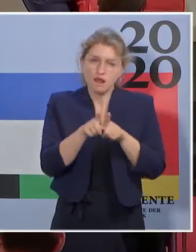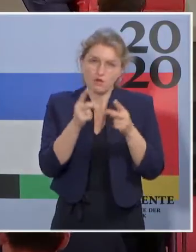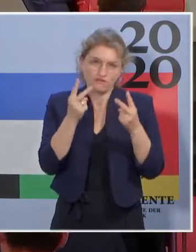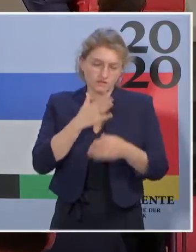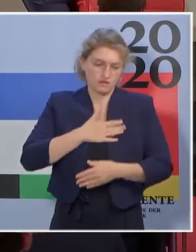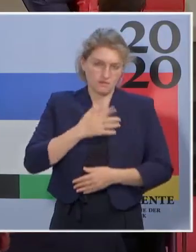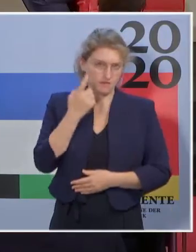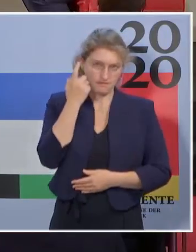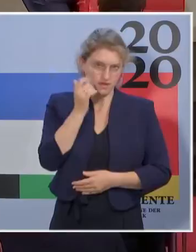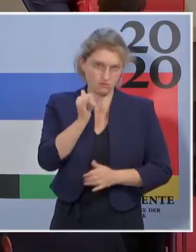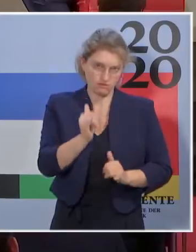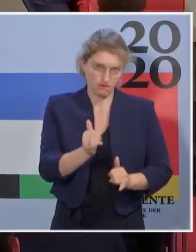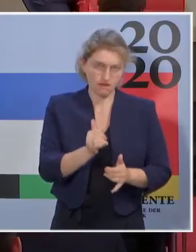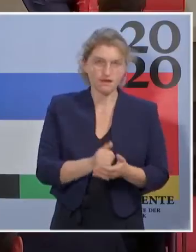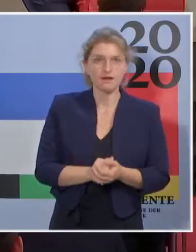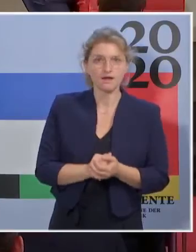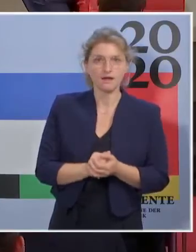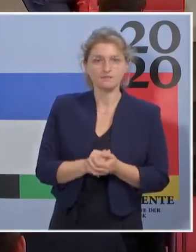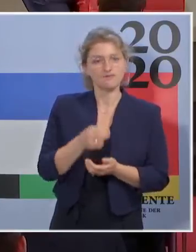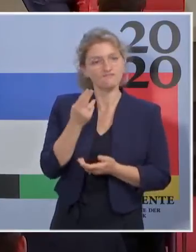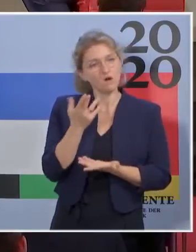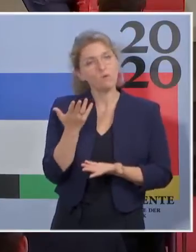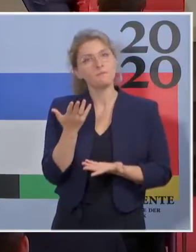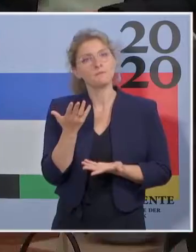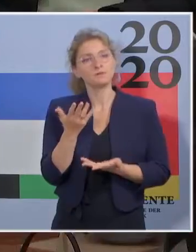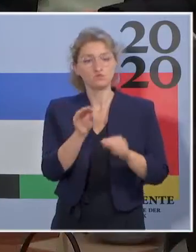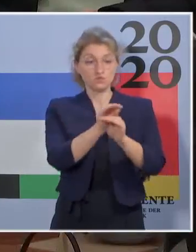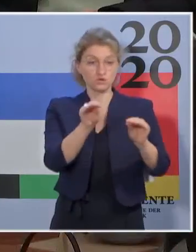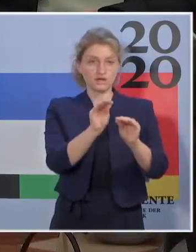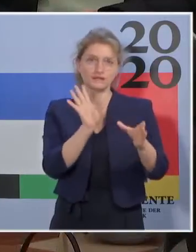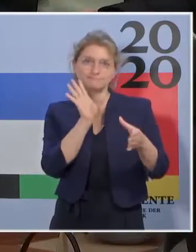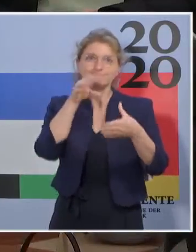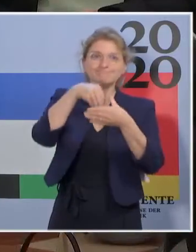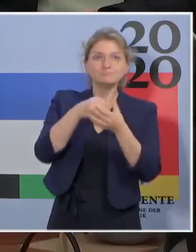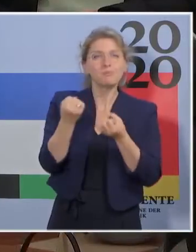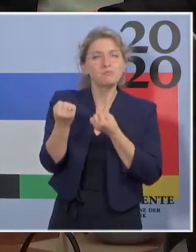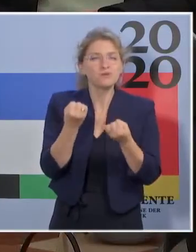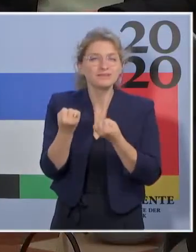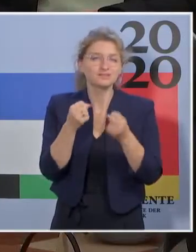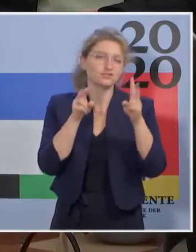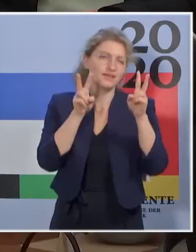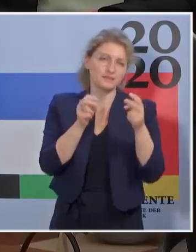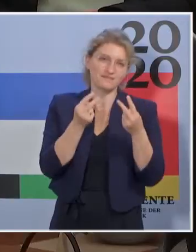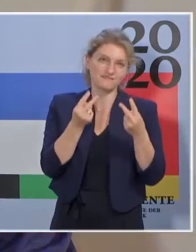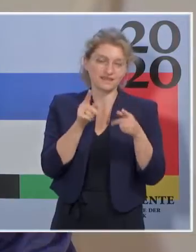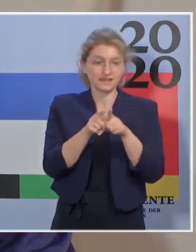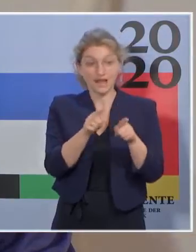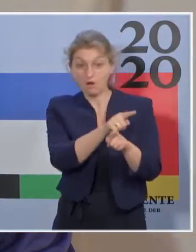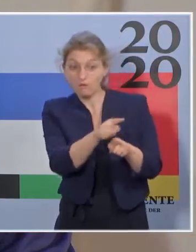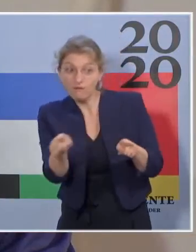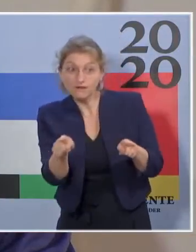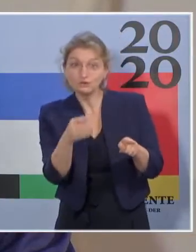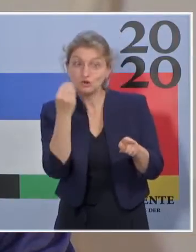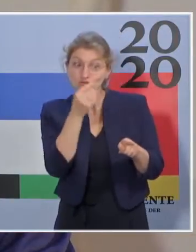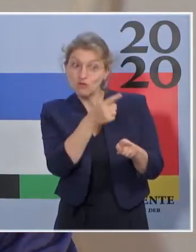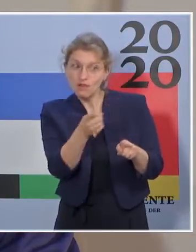meiner Sicht, Politik zum Bestandteil des Unterrichts zu machen, Interesse und Verständnis dafür